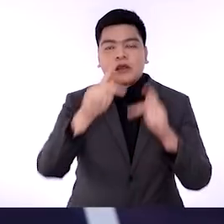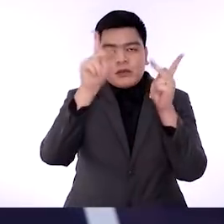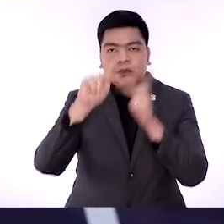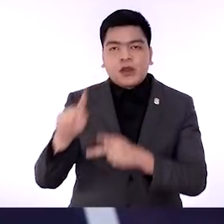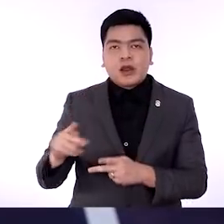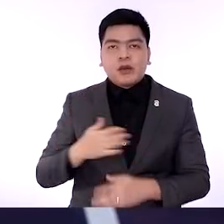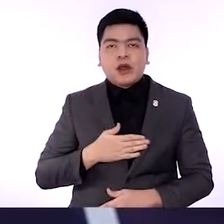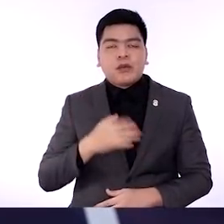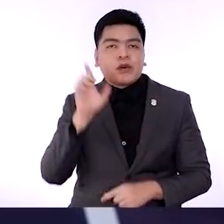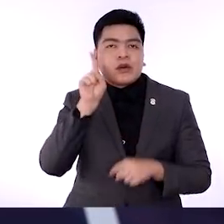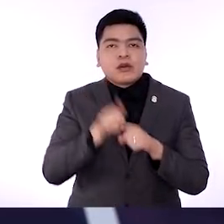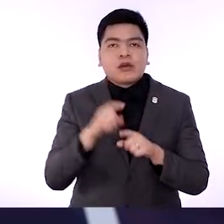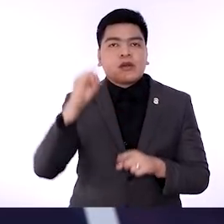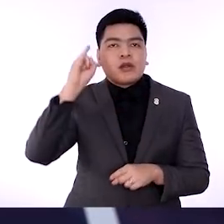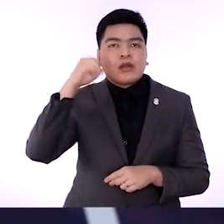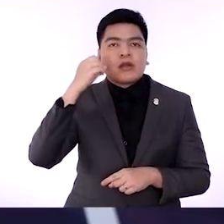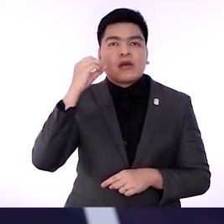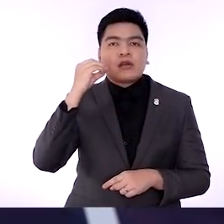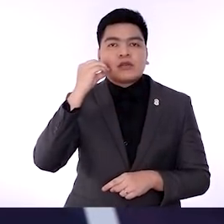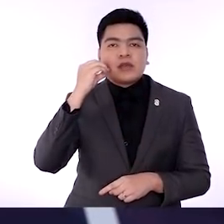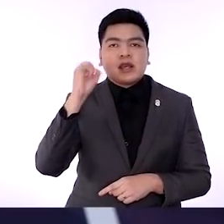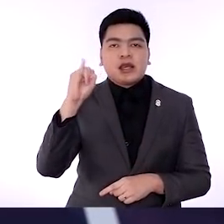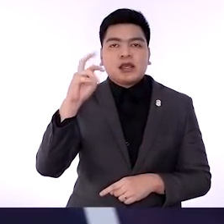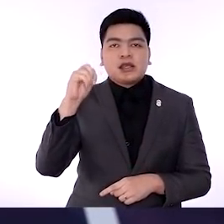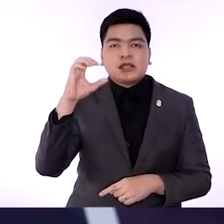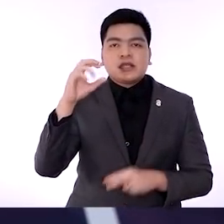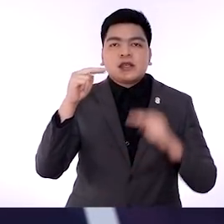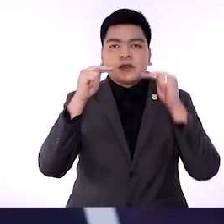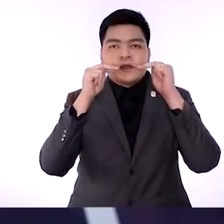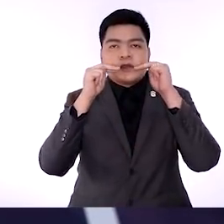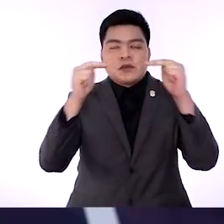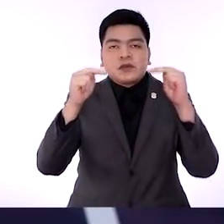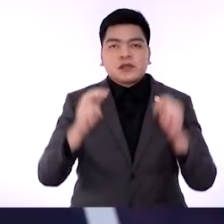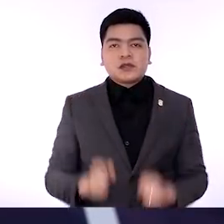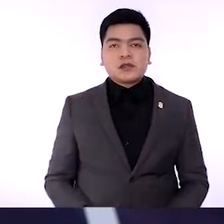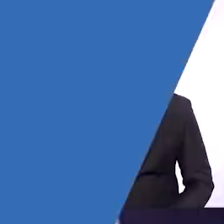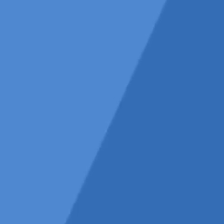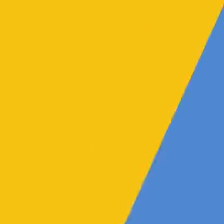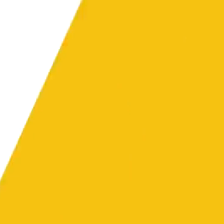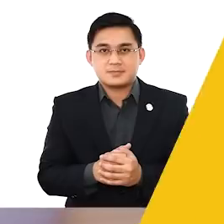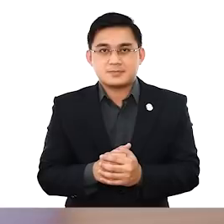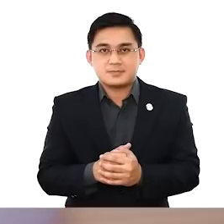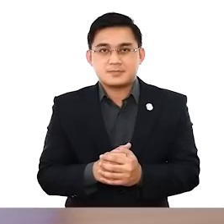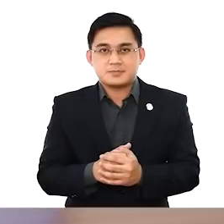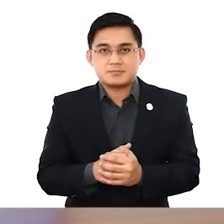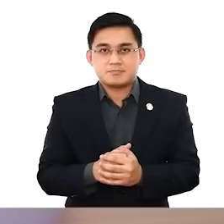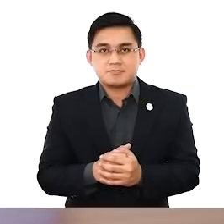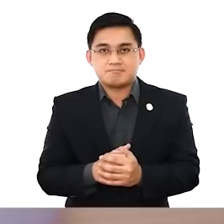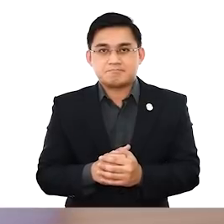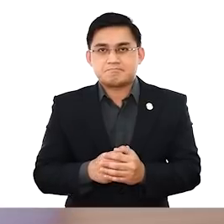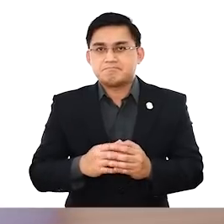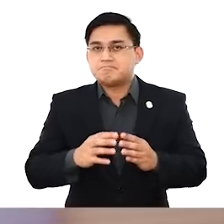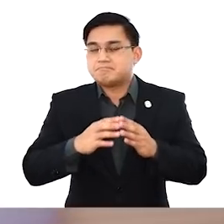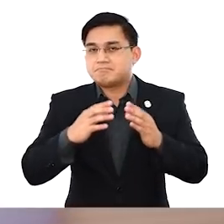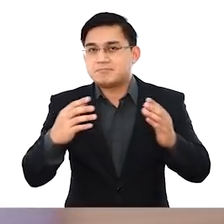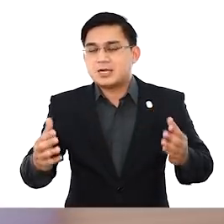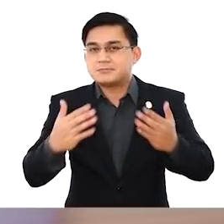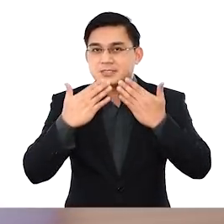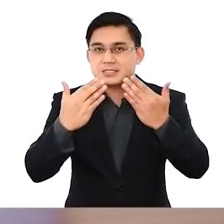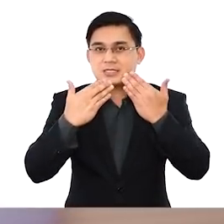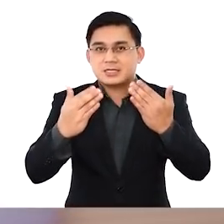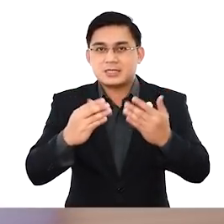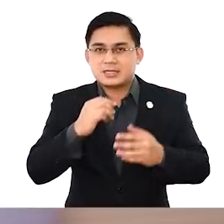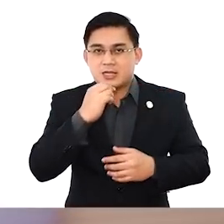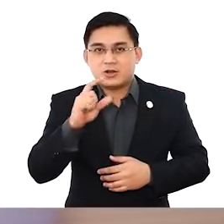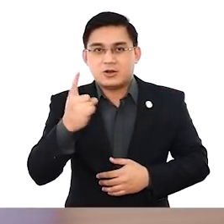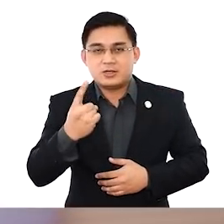po si kapatid na Jonel Grace Osma para sa Iglesia ni Cristo News Network. Malaki ang pasasalamat